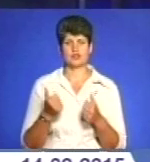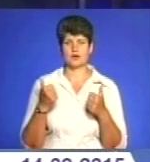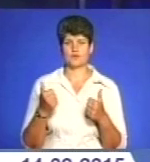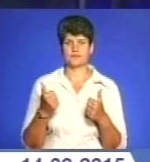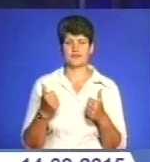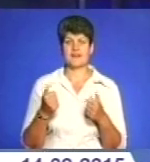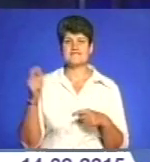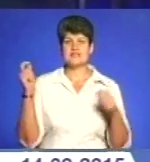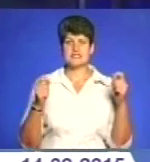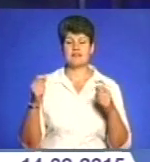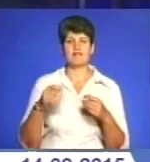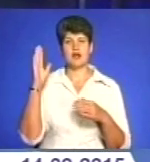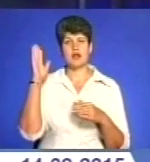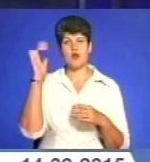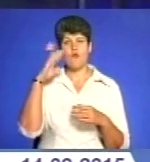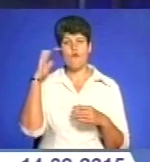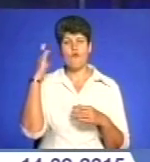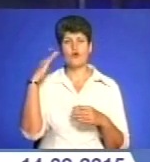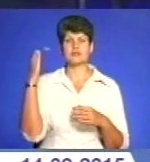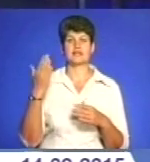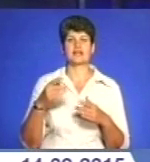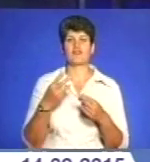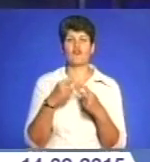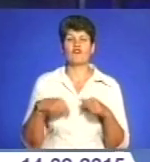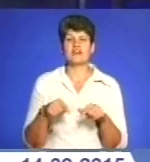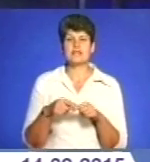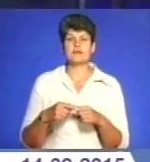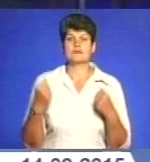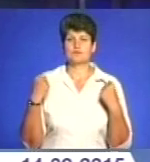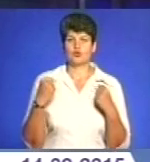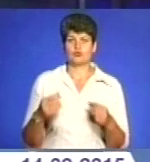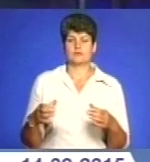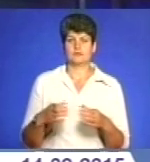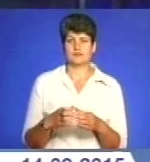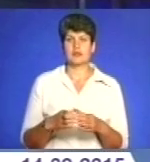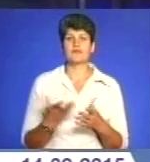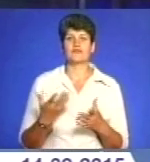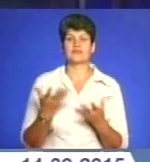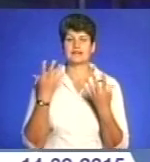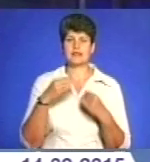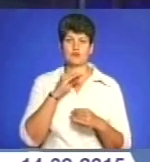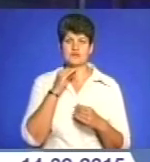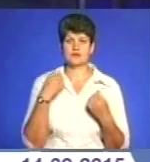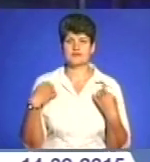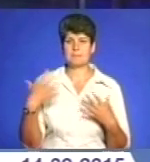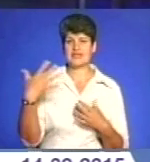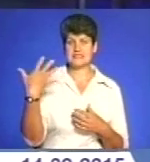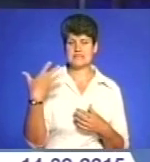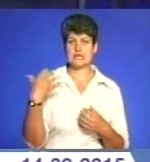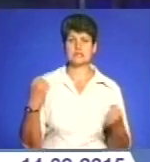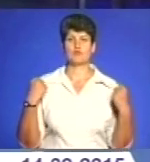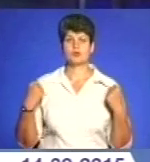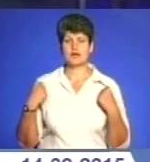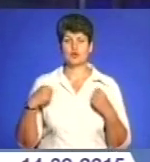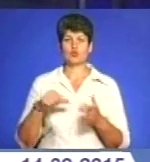Фестиваль водних видів спорту на Тернопільському ставі об'єднав прихильників здорового способу життя. У день професійного свята понад 50 спортсменів, учасників